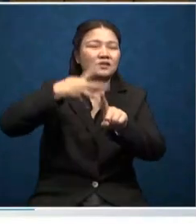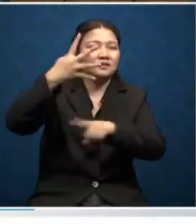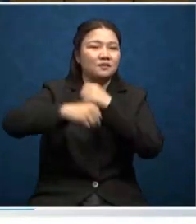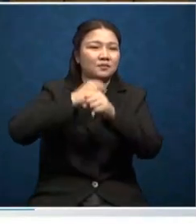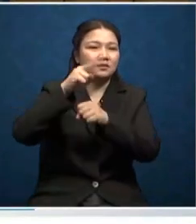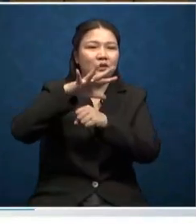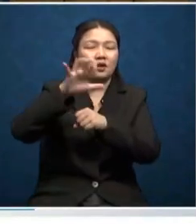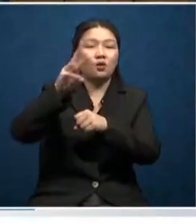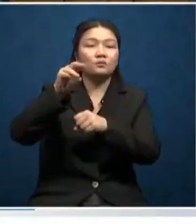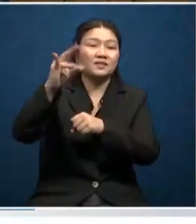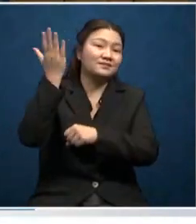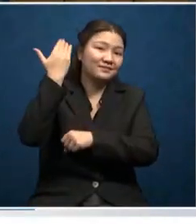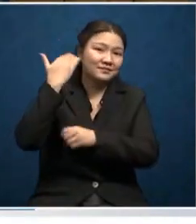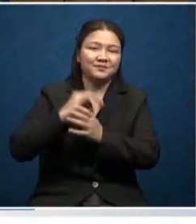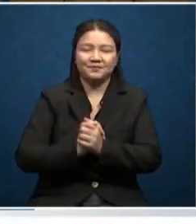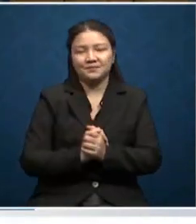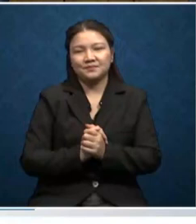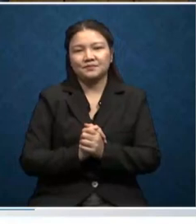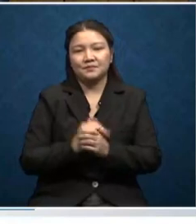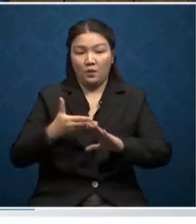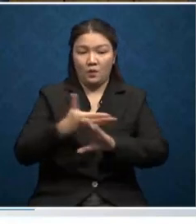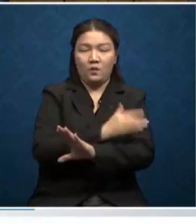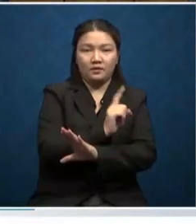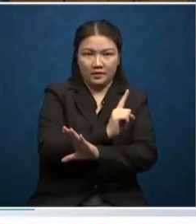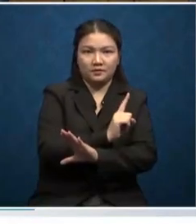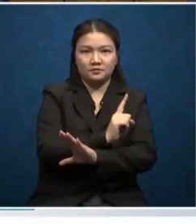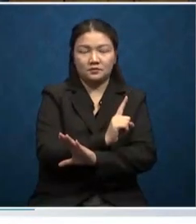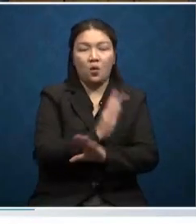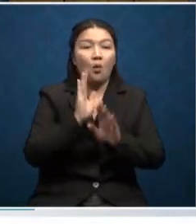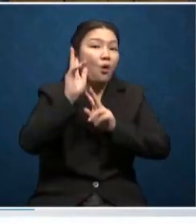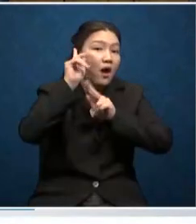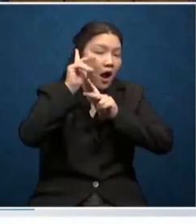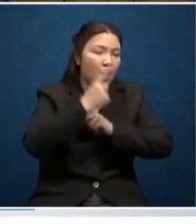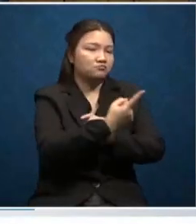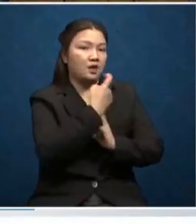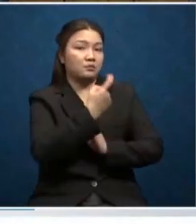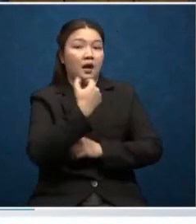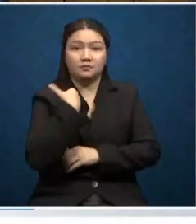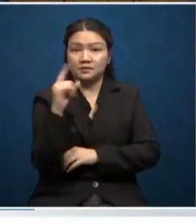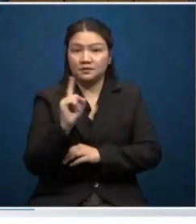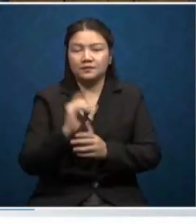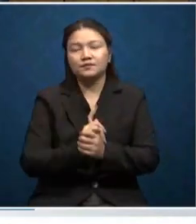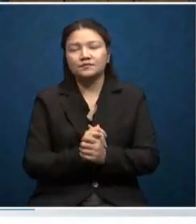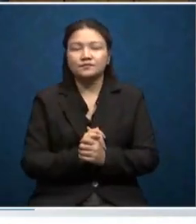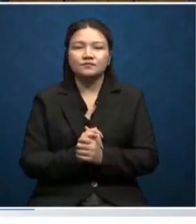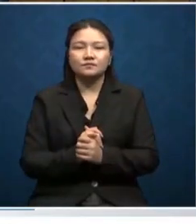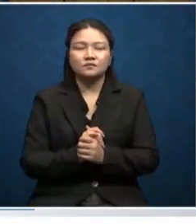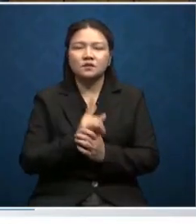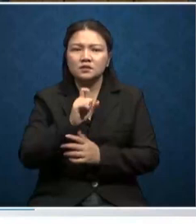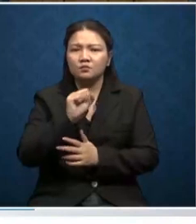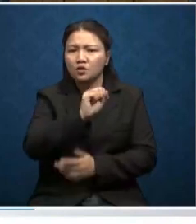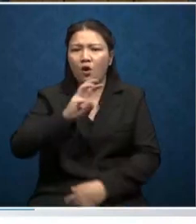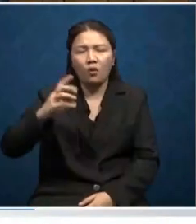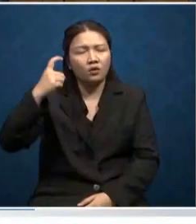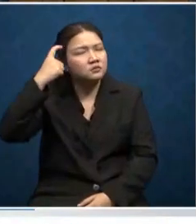2567นั้นเนี่ยมีสื่อมวลคนสื่อมวลชนพยายามจะถามผมมากว่าวุฒิสภามีความ